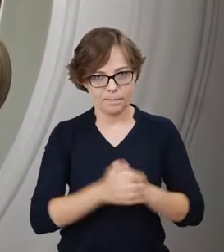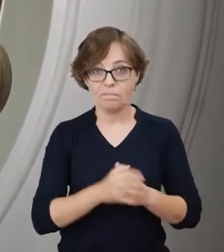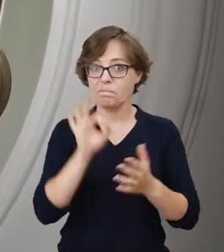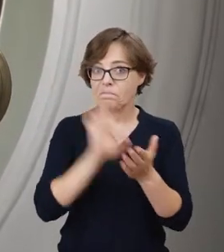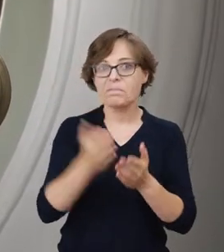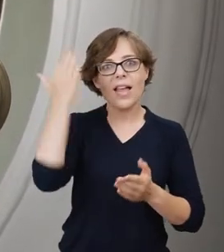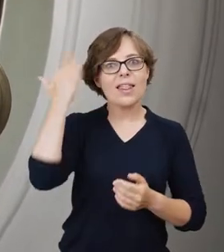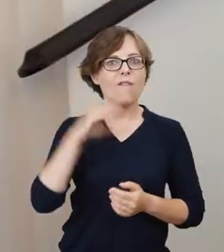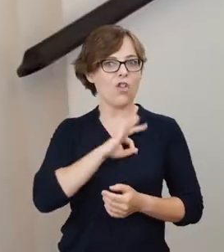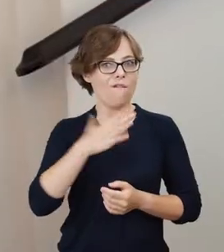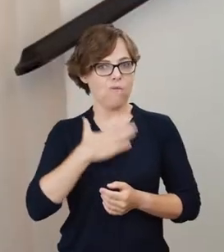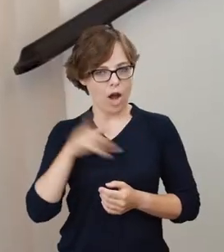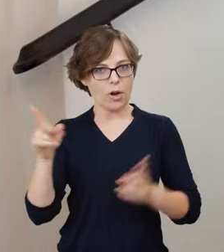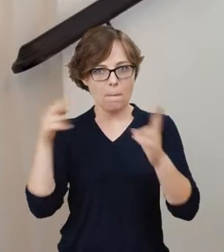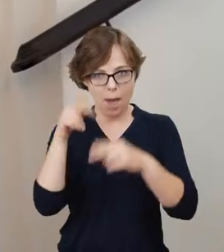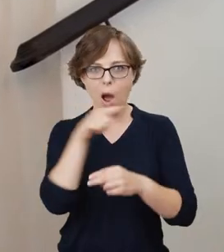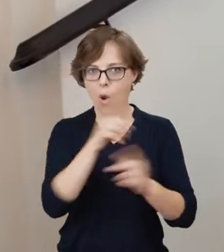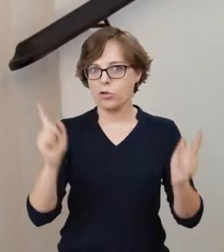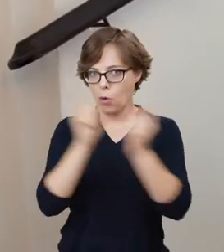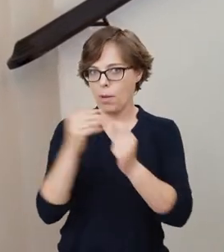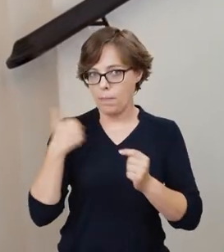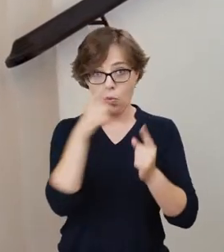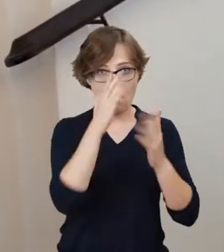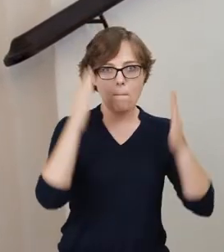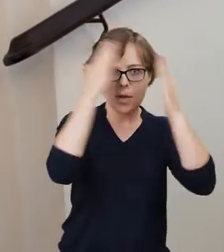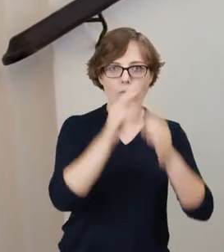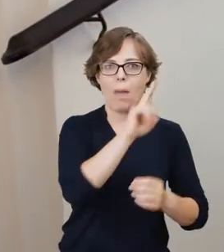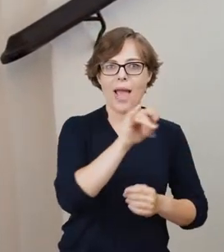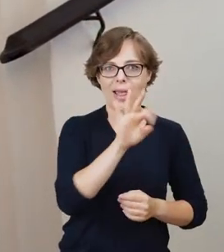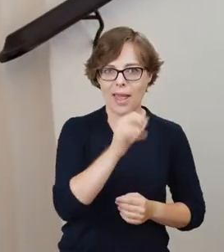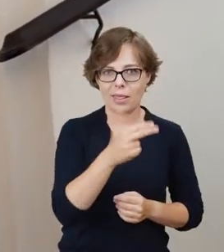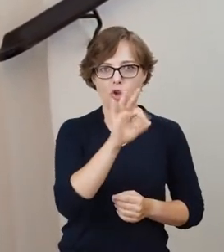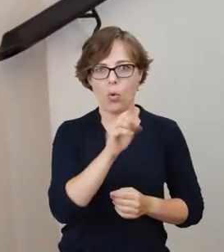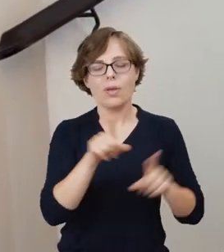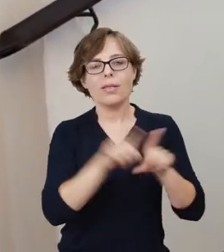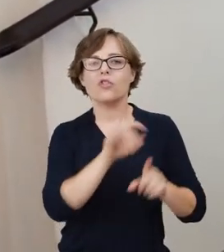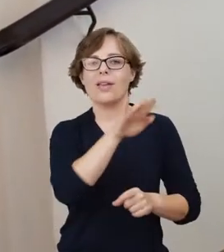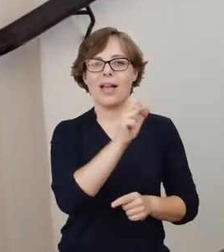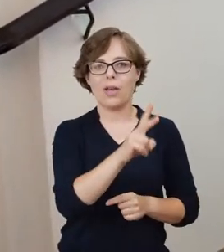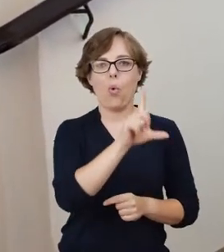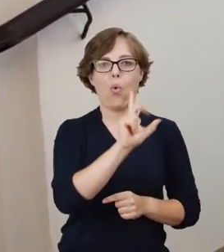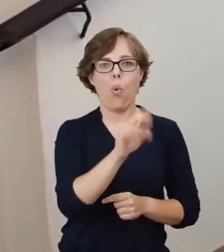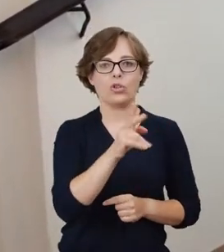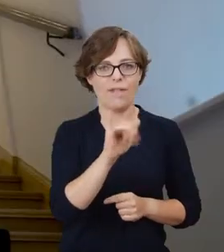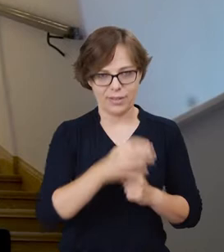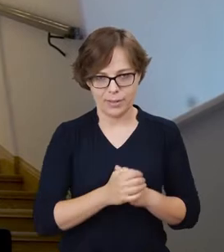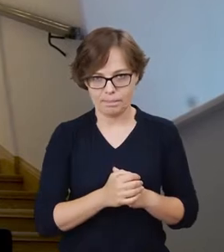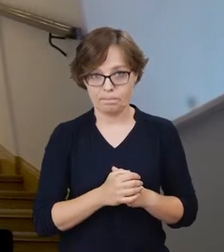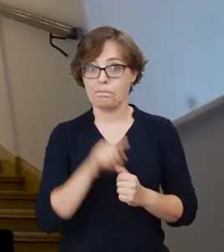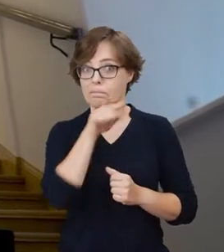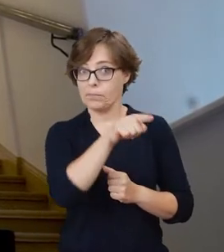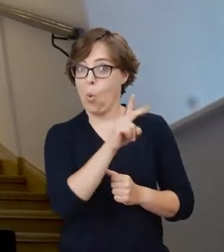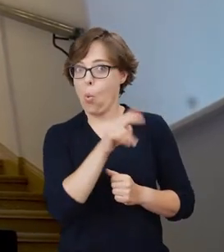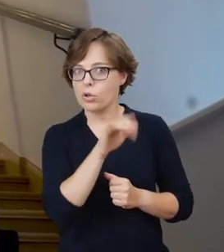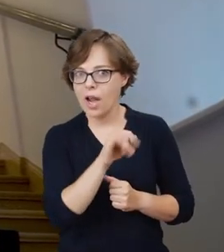datę ich śmierci. W takich okolicznościach spotkali ją dawni właściciele Krzysztoforów, biskup Kajetan Sołtyk